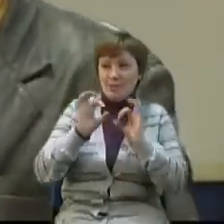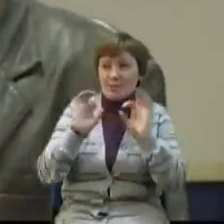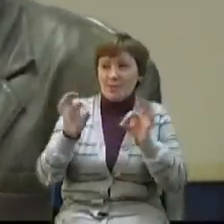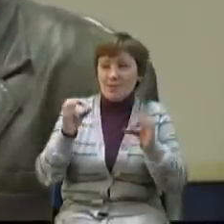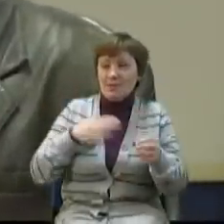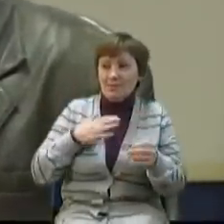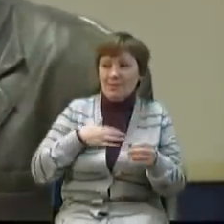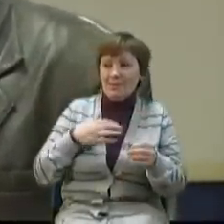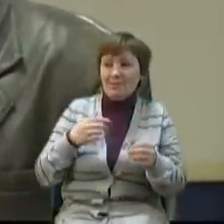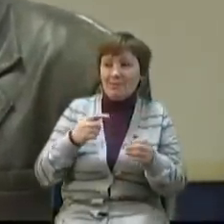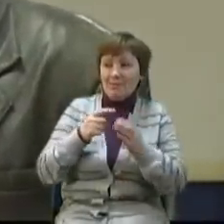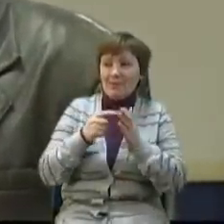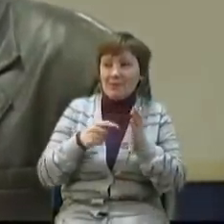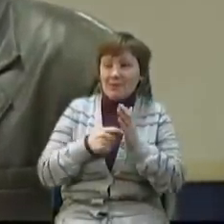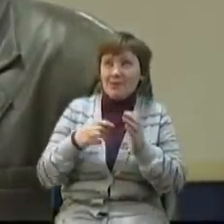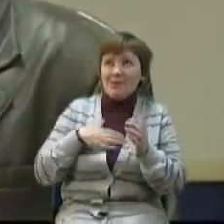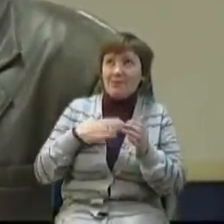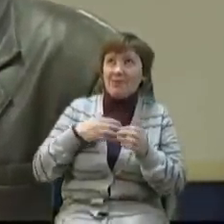и все.